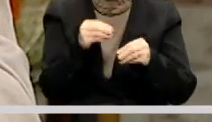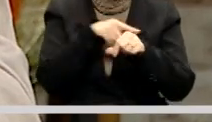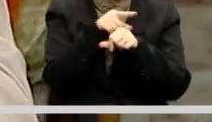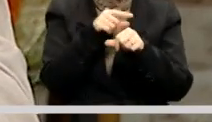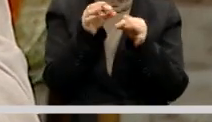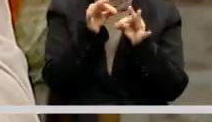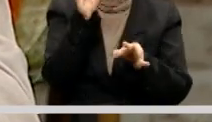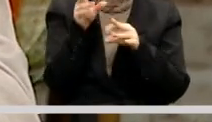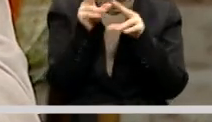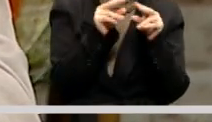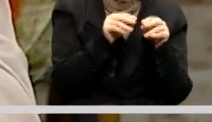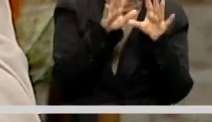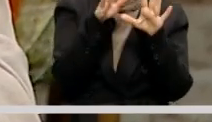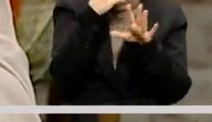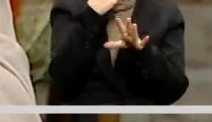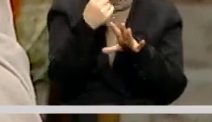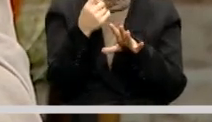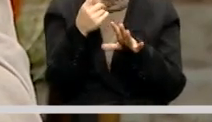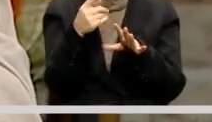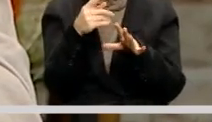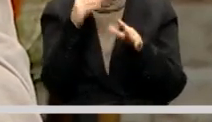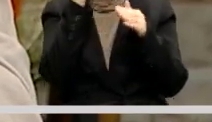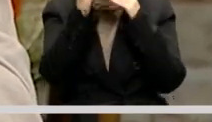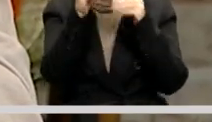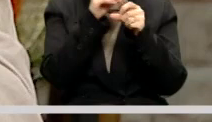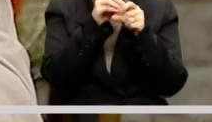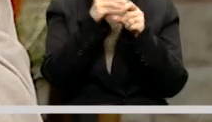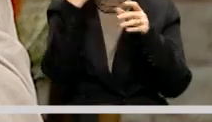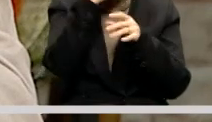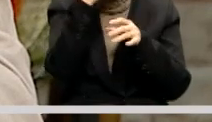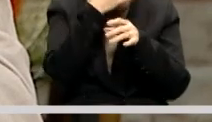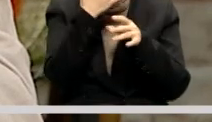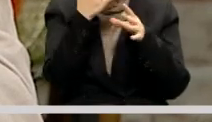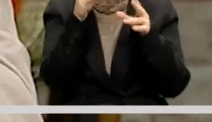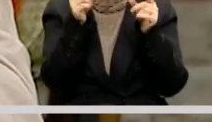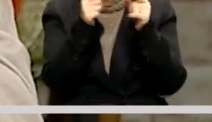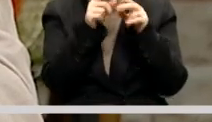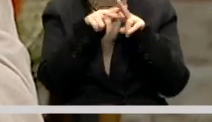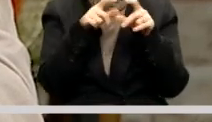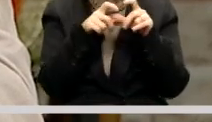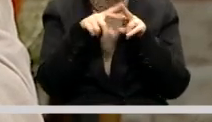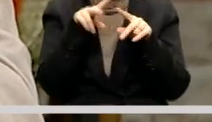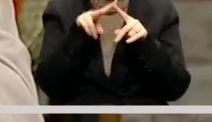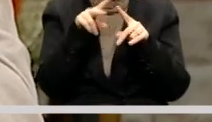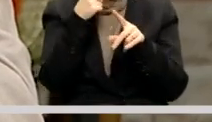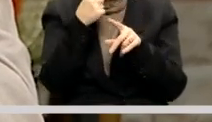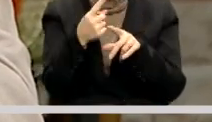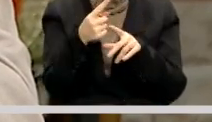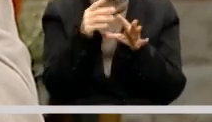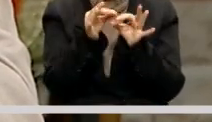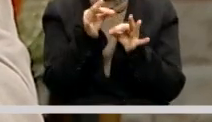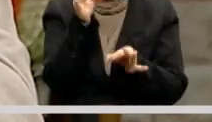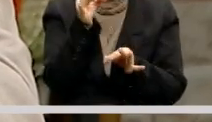da karabasan denilen durum. Karabasan teknik olarak kişinin REM döneminde, yani rüyanın